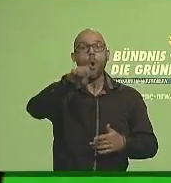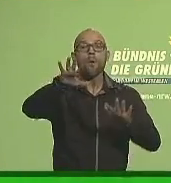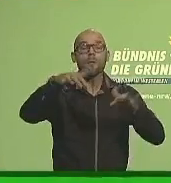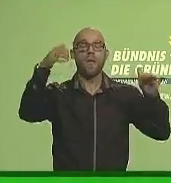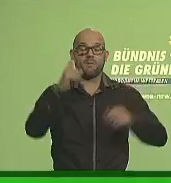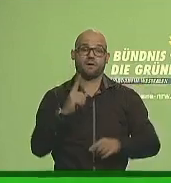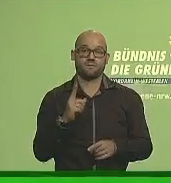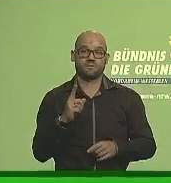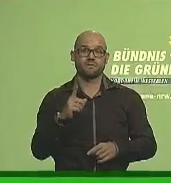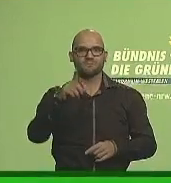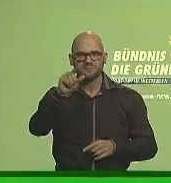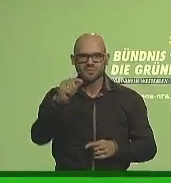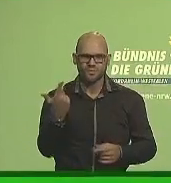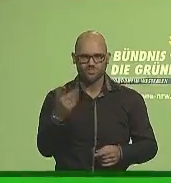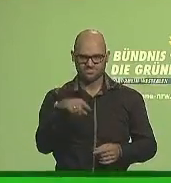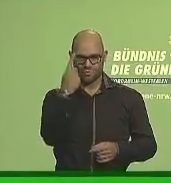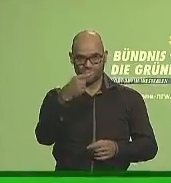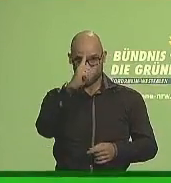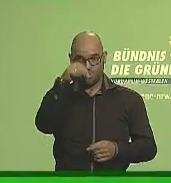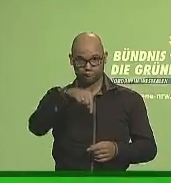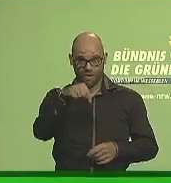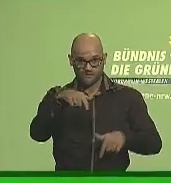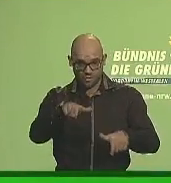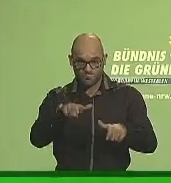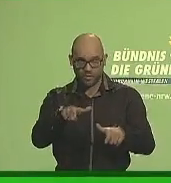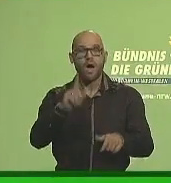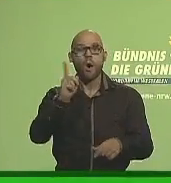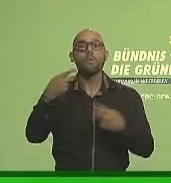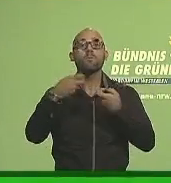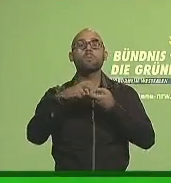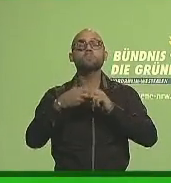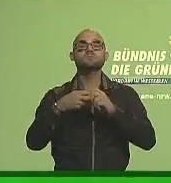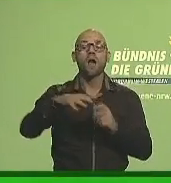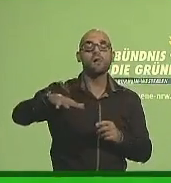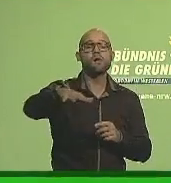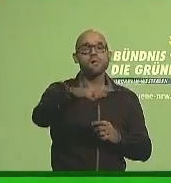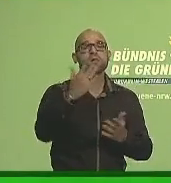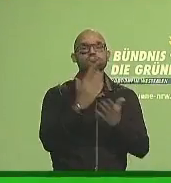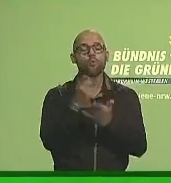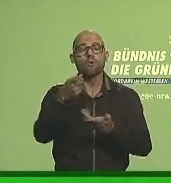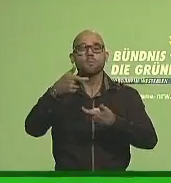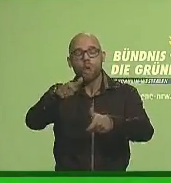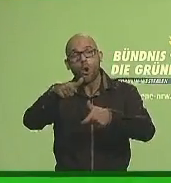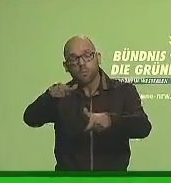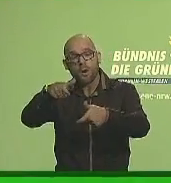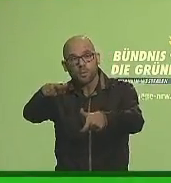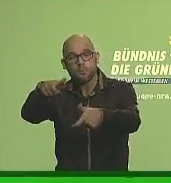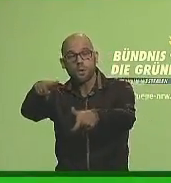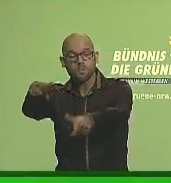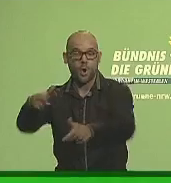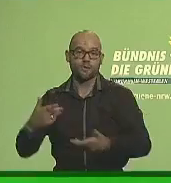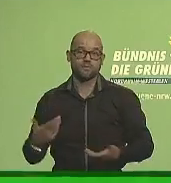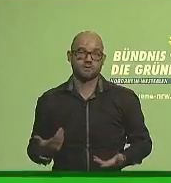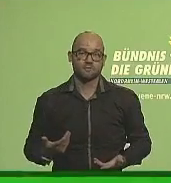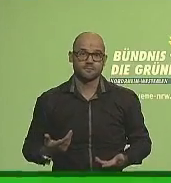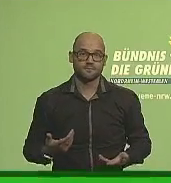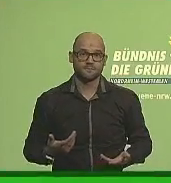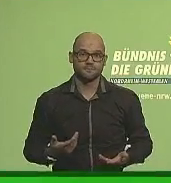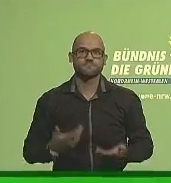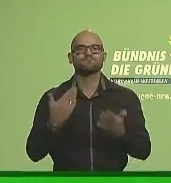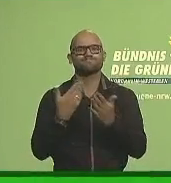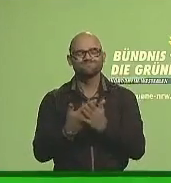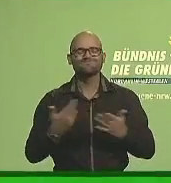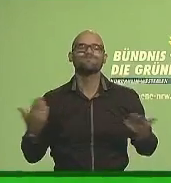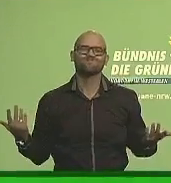auch einen Kommissar, einen Atomkommissar in Brüssel sitzen, der versucht, die Erneuerbaren kaputt zu machen. So, was haben wir für